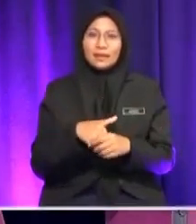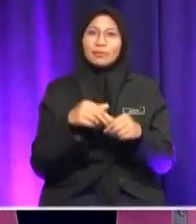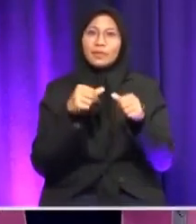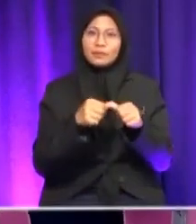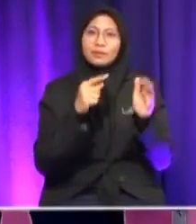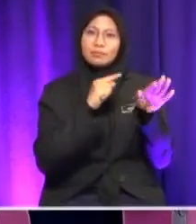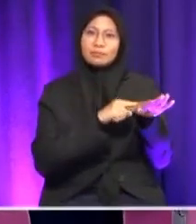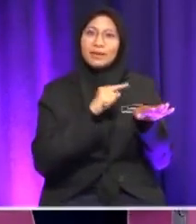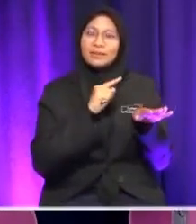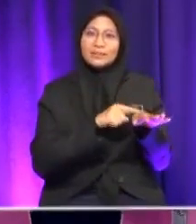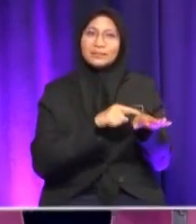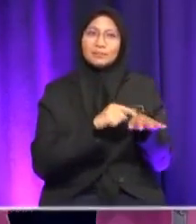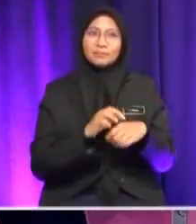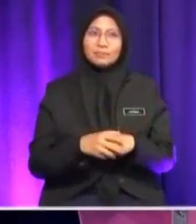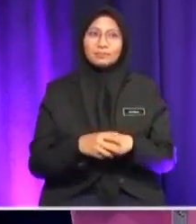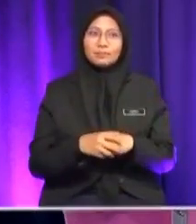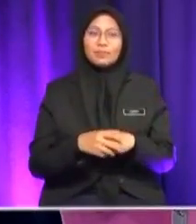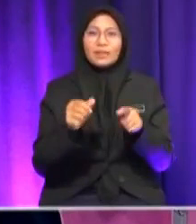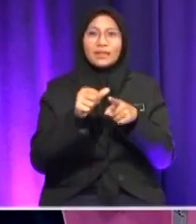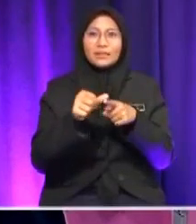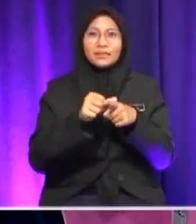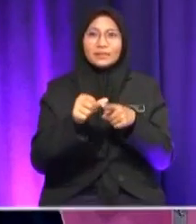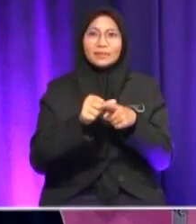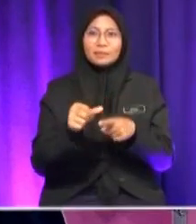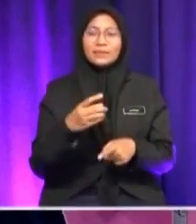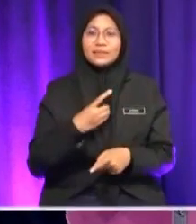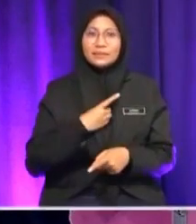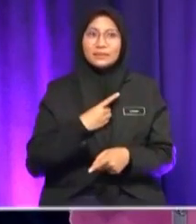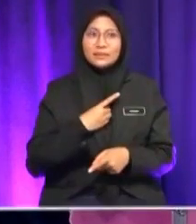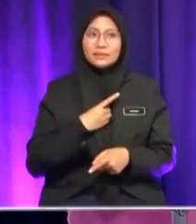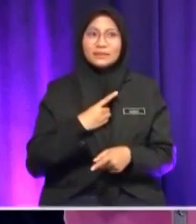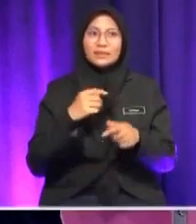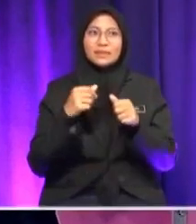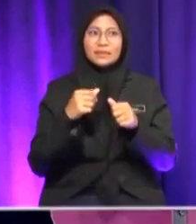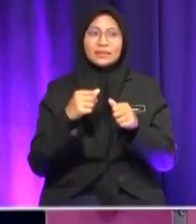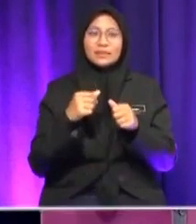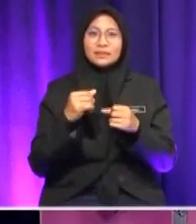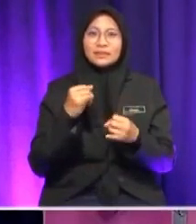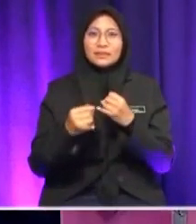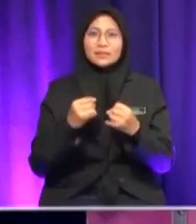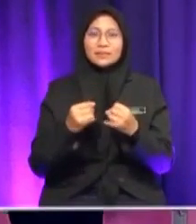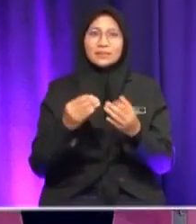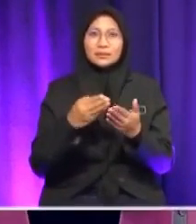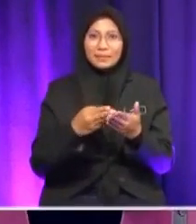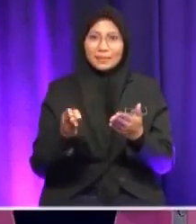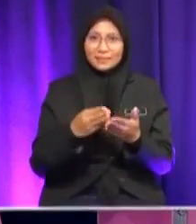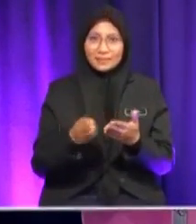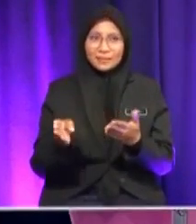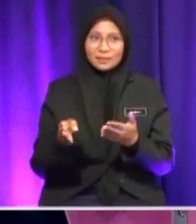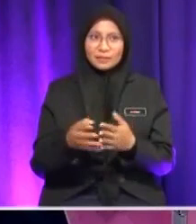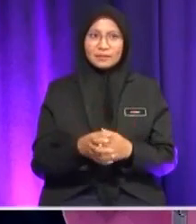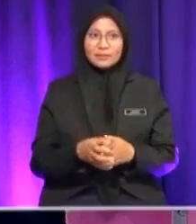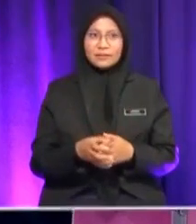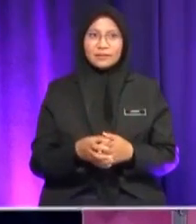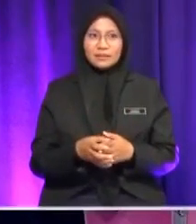ditetapkan. Dan yang seterusnya pula, mendisiplinkan diri ketika kita berbelanja. Yang inilah sangat-sangat penting, murid-murid. Dan just